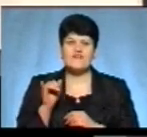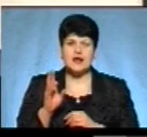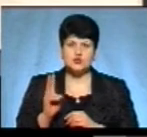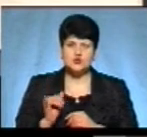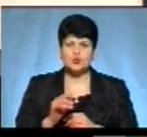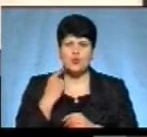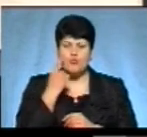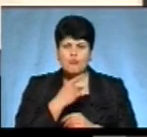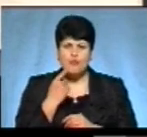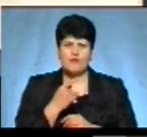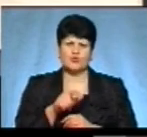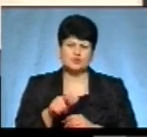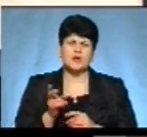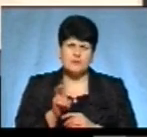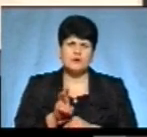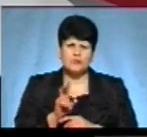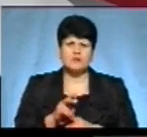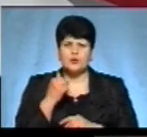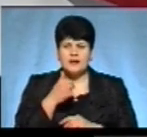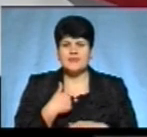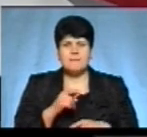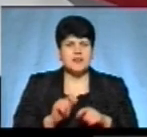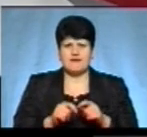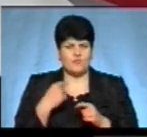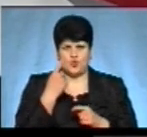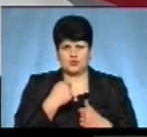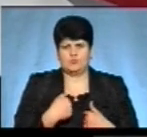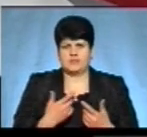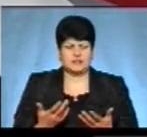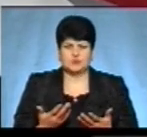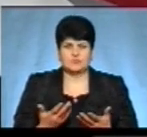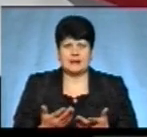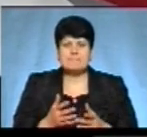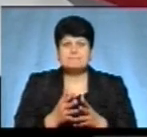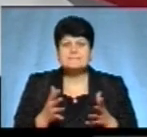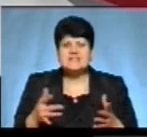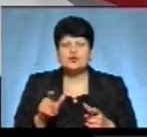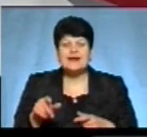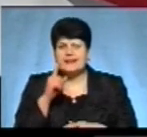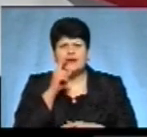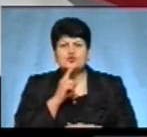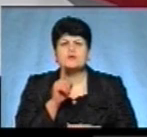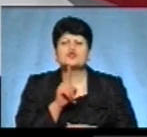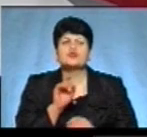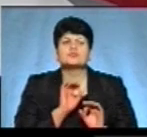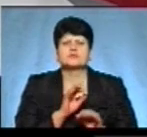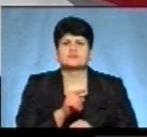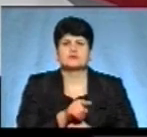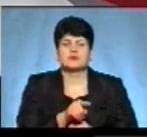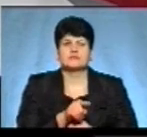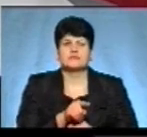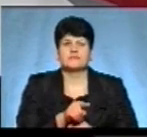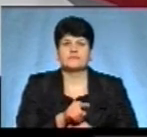ходять руками, я вам скажу, що я особисто перевіряв, більшість людей не розуміє, про що йдеться. Не розуміє, а